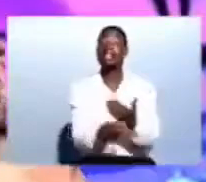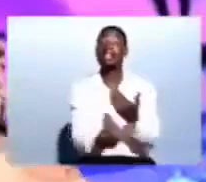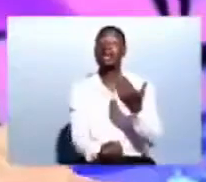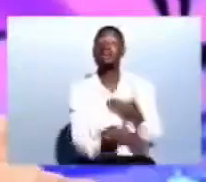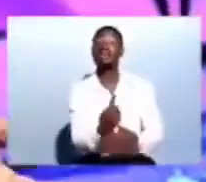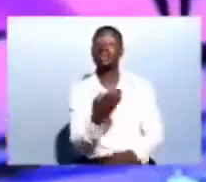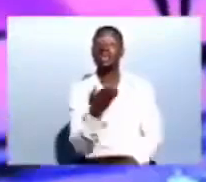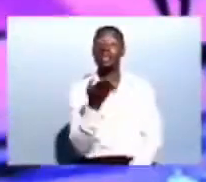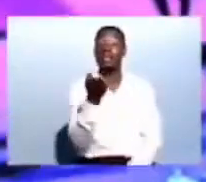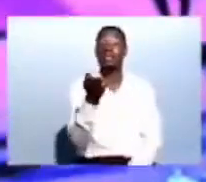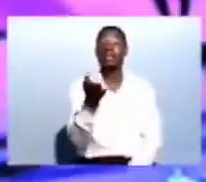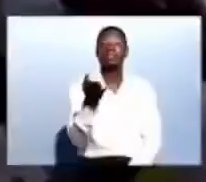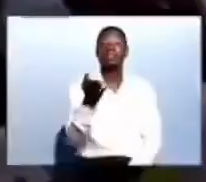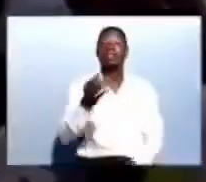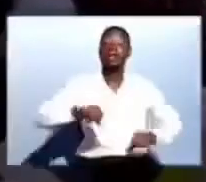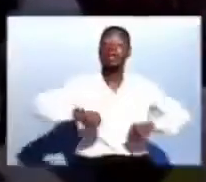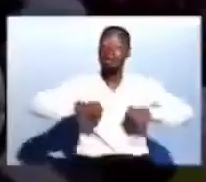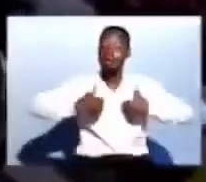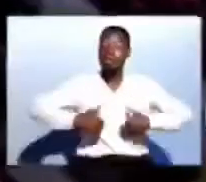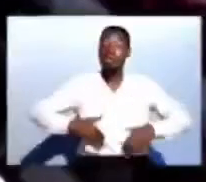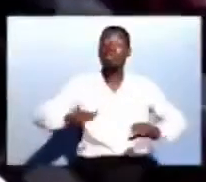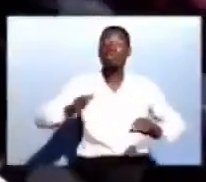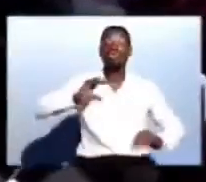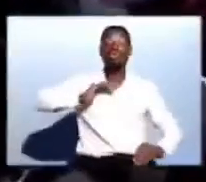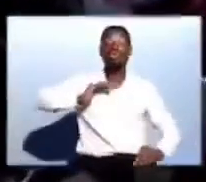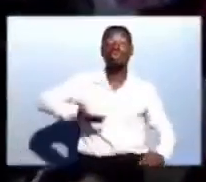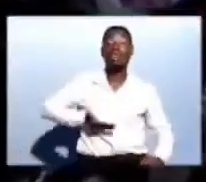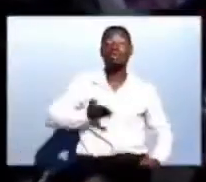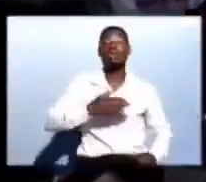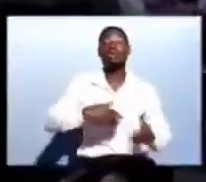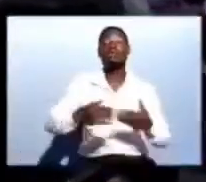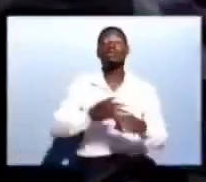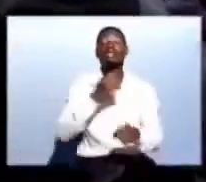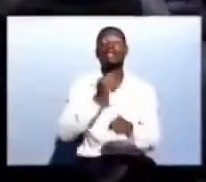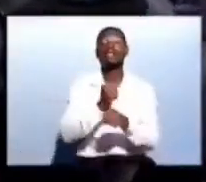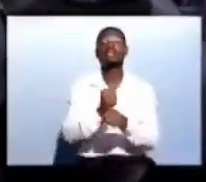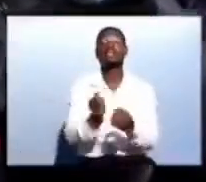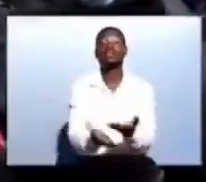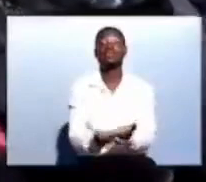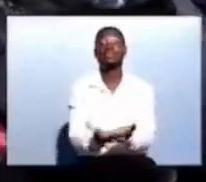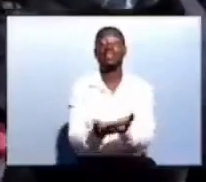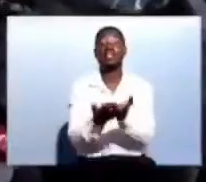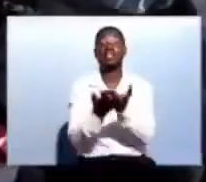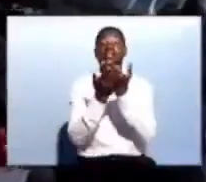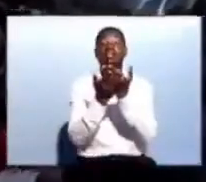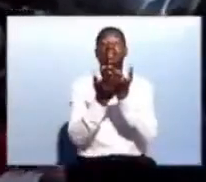atoke na yeye. Mruhusu mke wako akafanye kazi ya kusaidie.